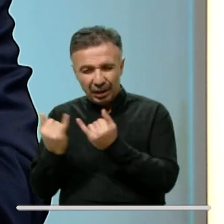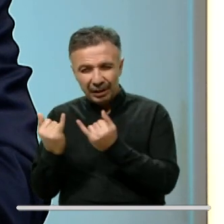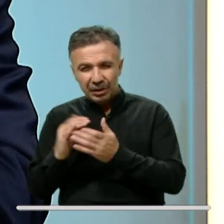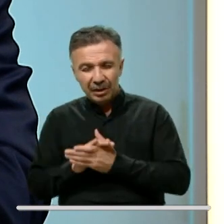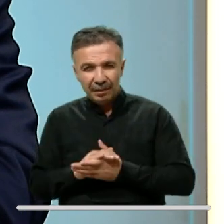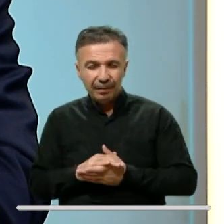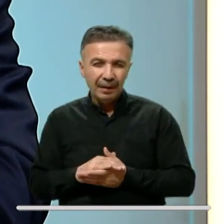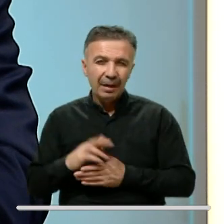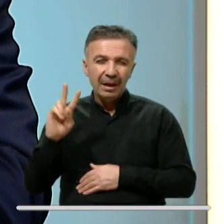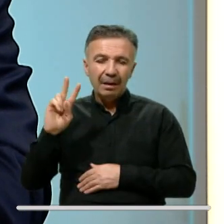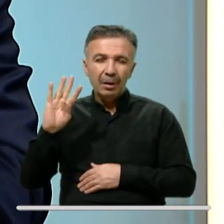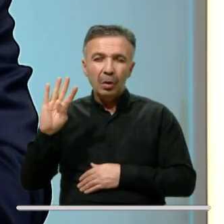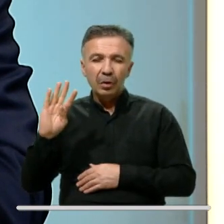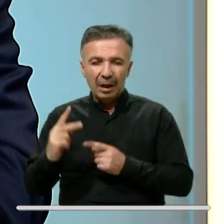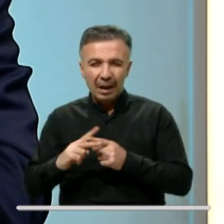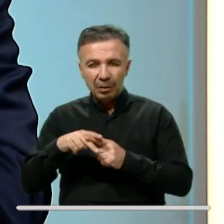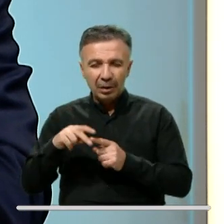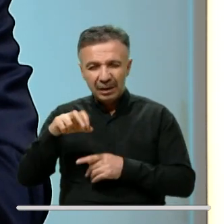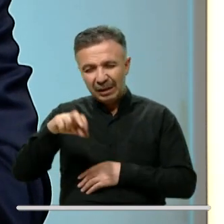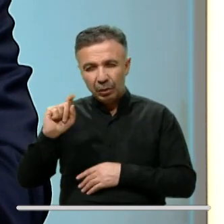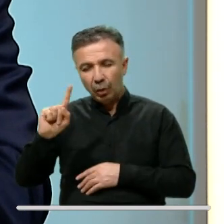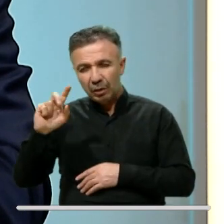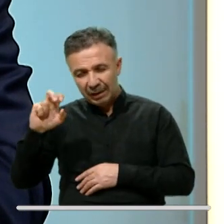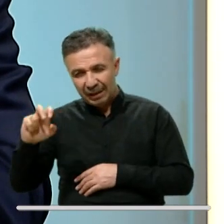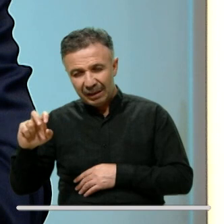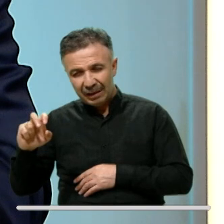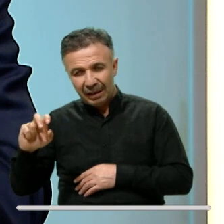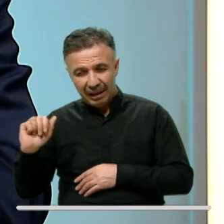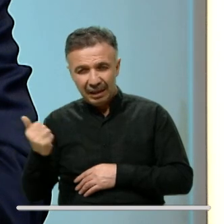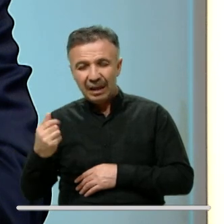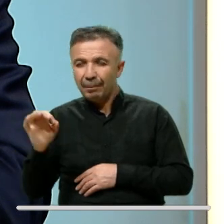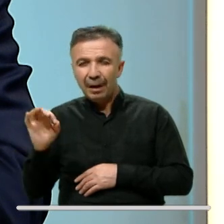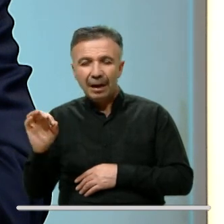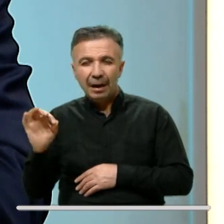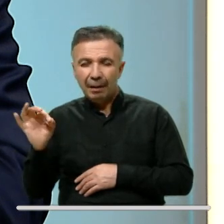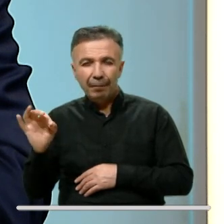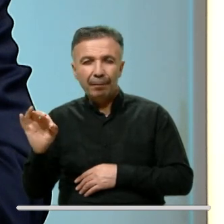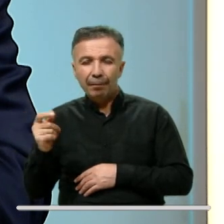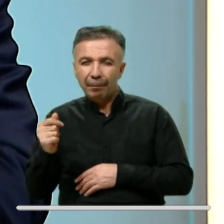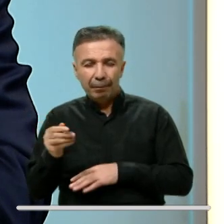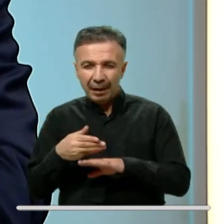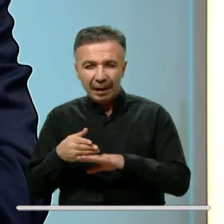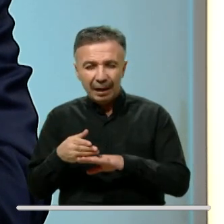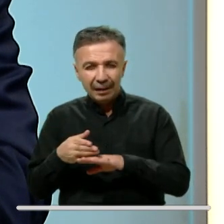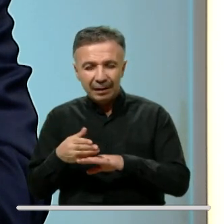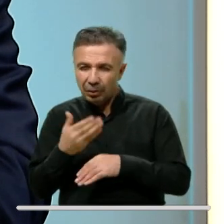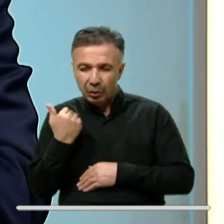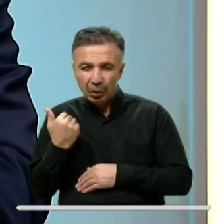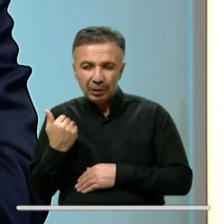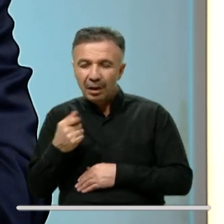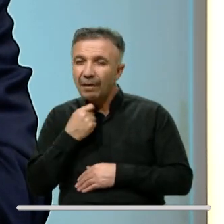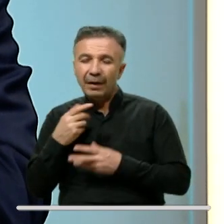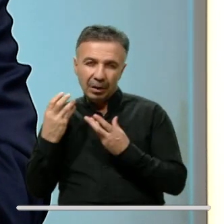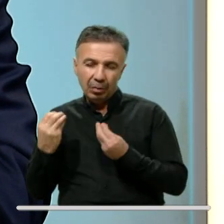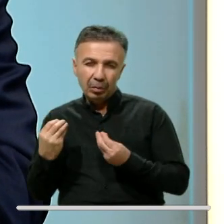24 ayar üzerinden 80.18 değerinde bir parası ya da altını yoksa bunlar fakir kabul edilir. Ve fakir olan